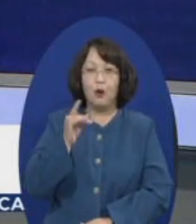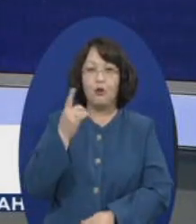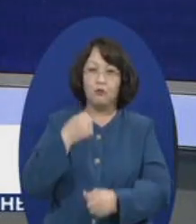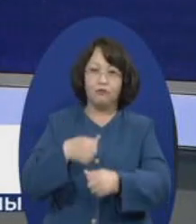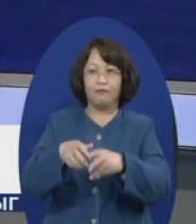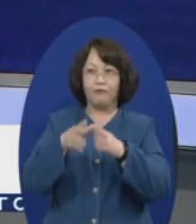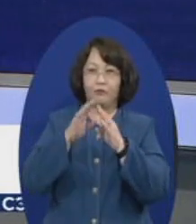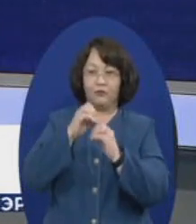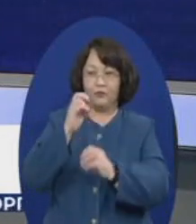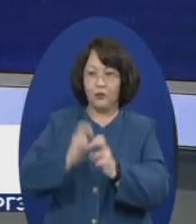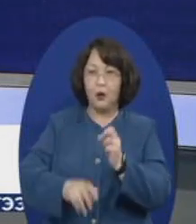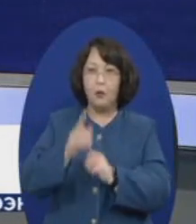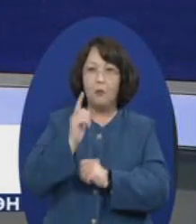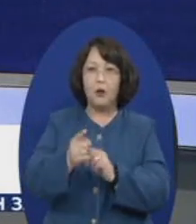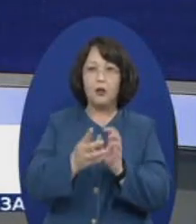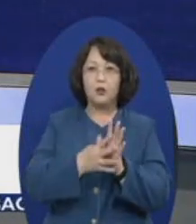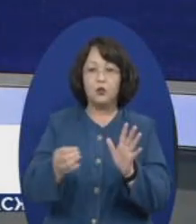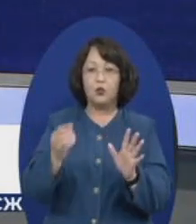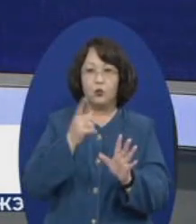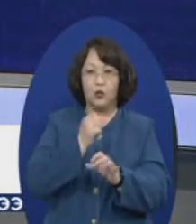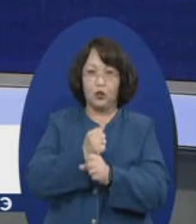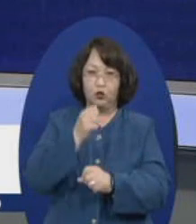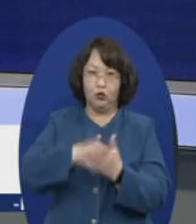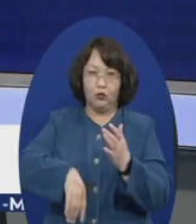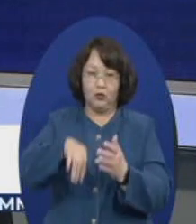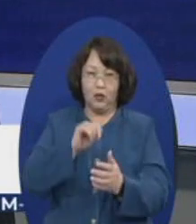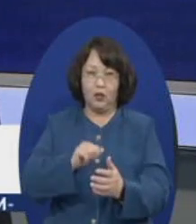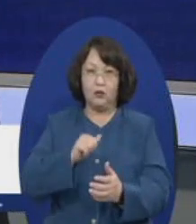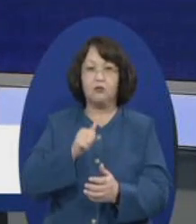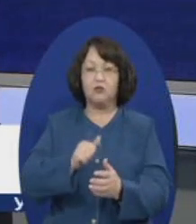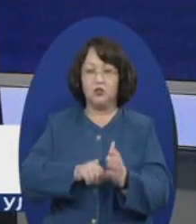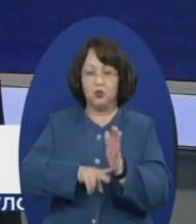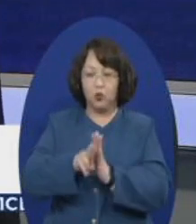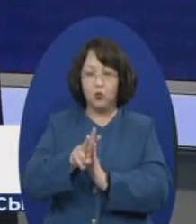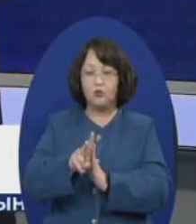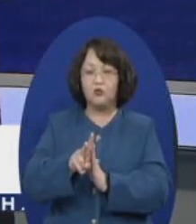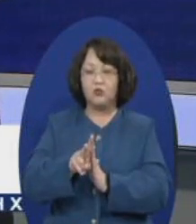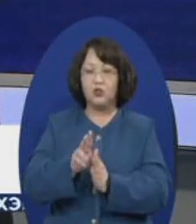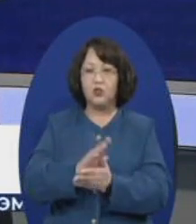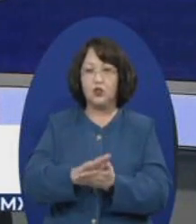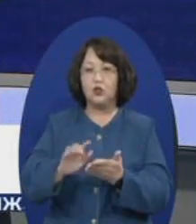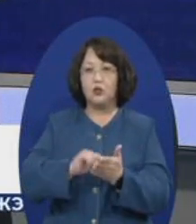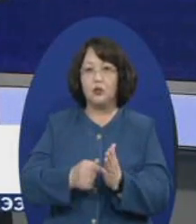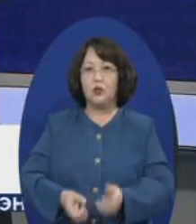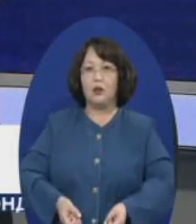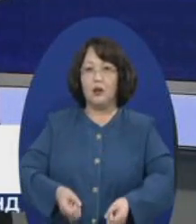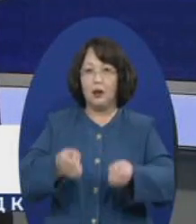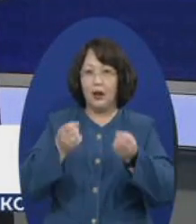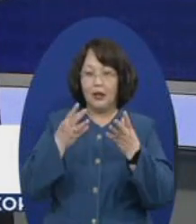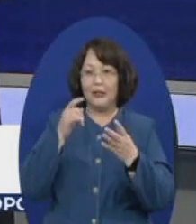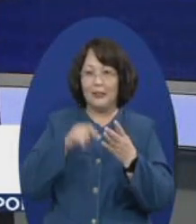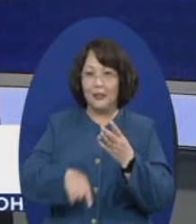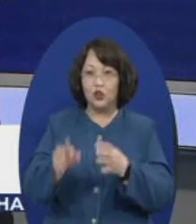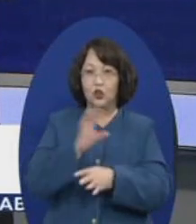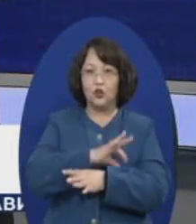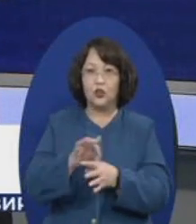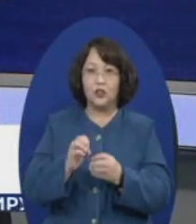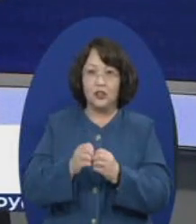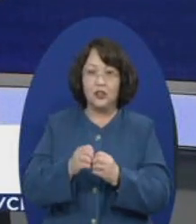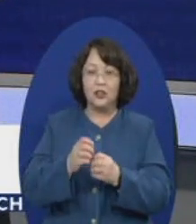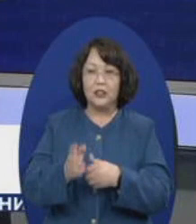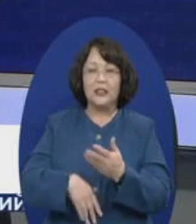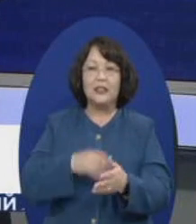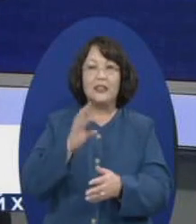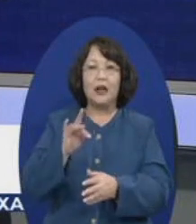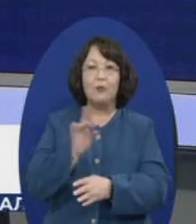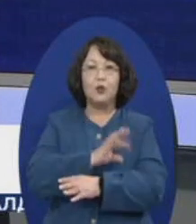1900 гаруй ажлын байр шинээр бий болно гэсэн өрчлсөн тооцоо судалгаа гаргаад байгаа. За, Монгол ганц цогцлбор төслийг хэрэгжүүлэхийн тулд ямар